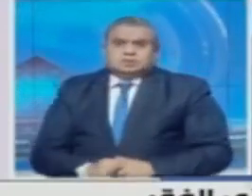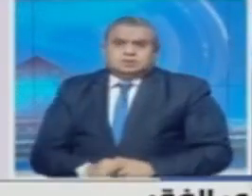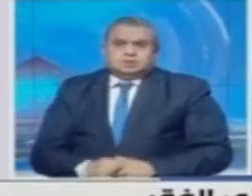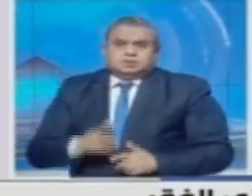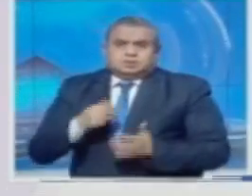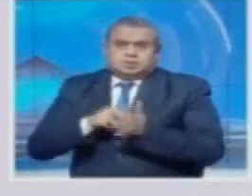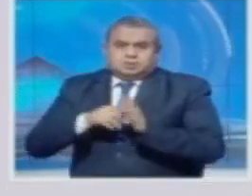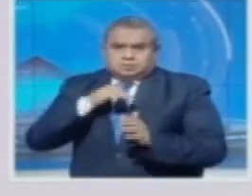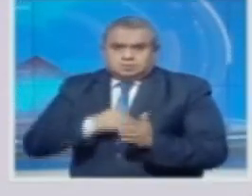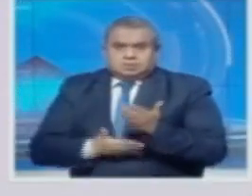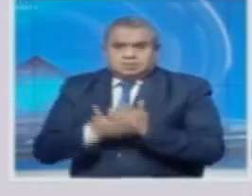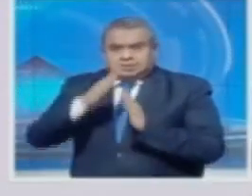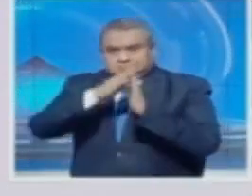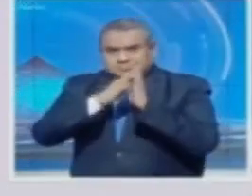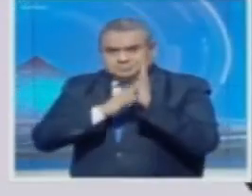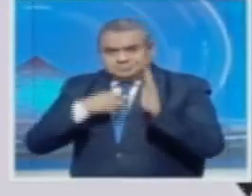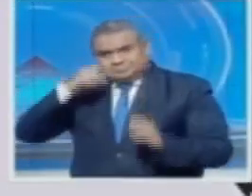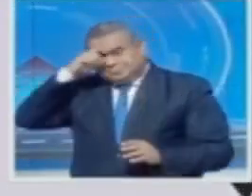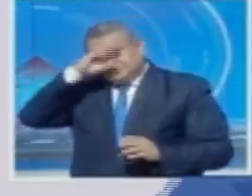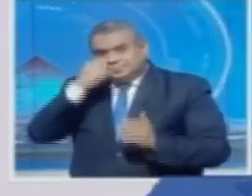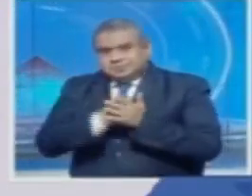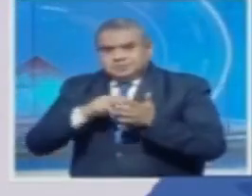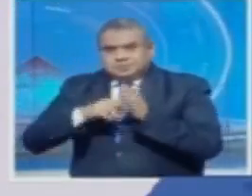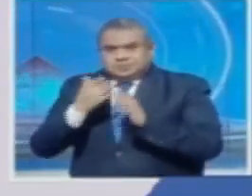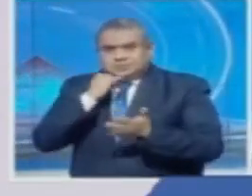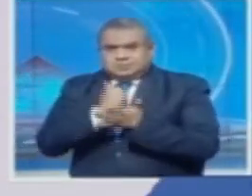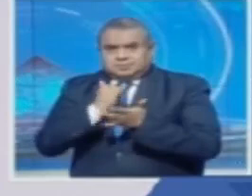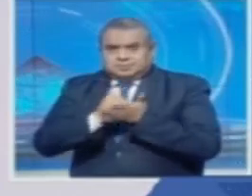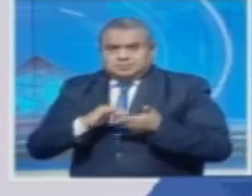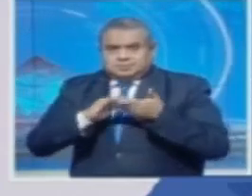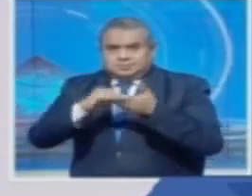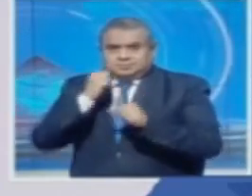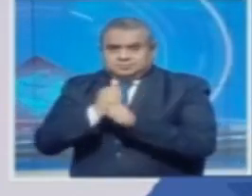نرسي ميثاق جديد يقاوم الفقر في العالم.